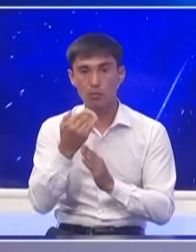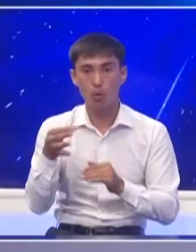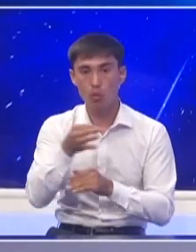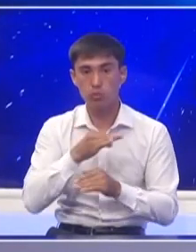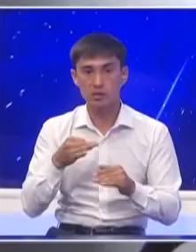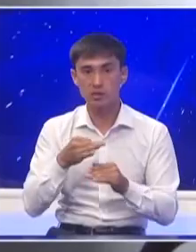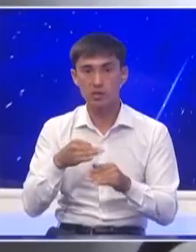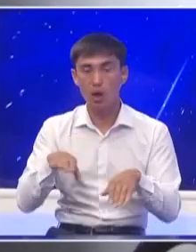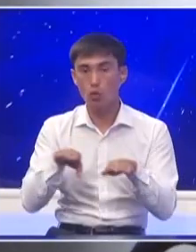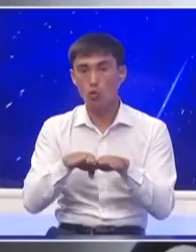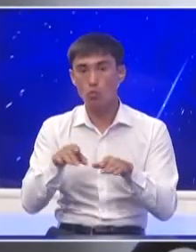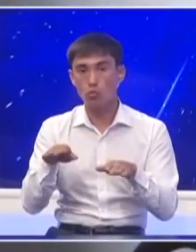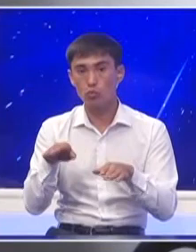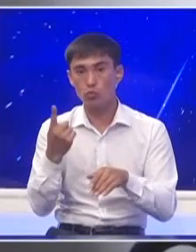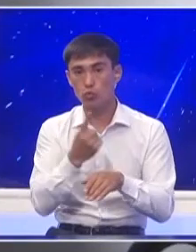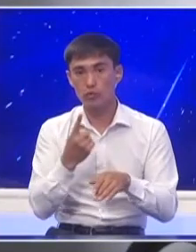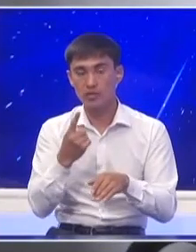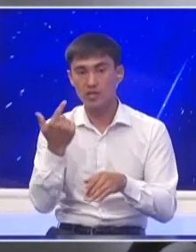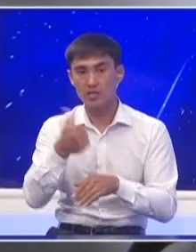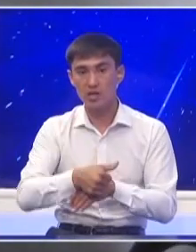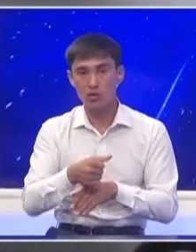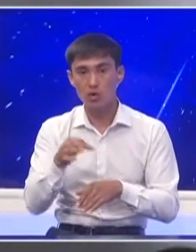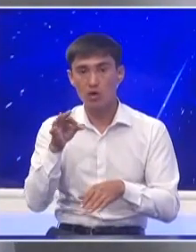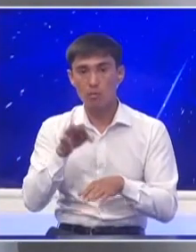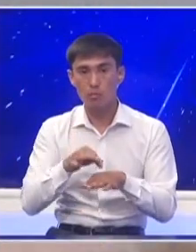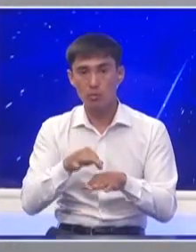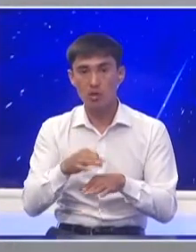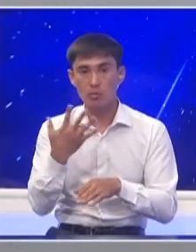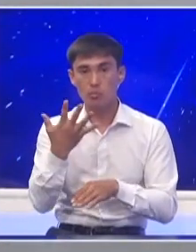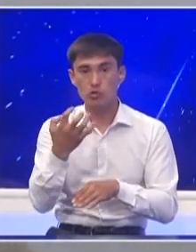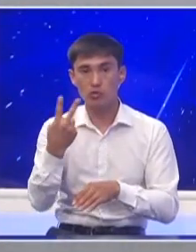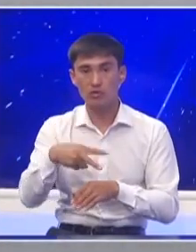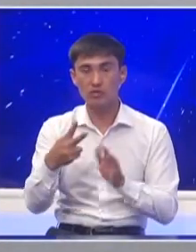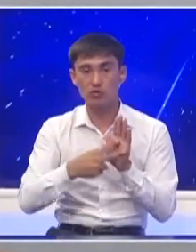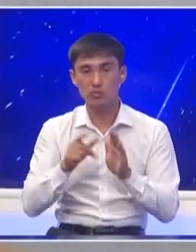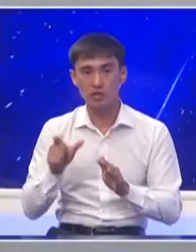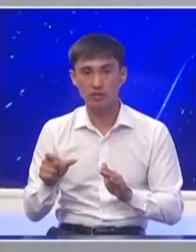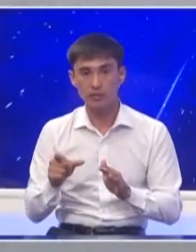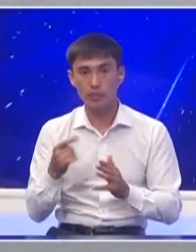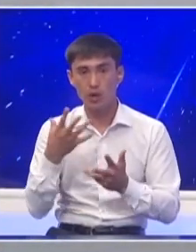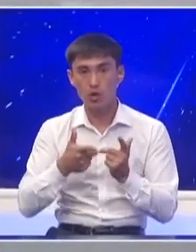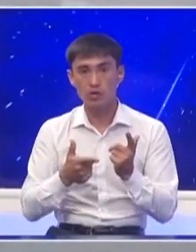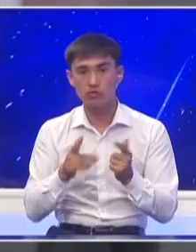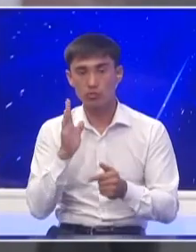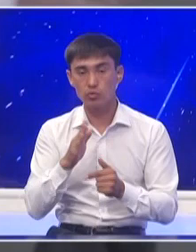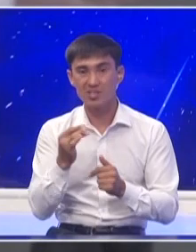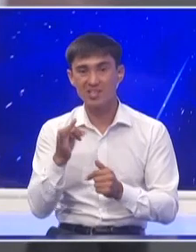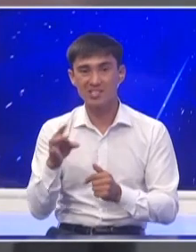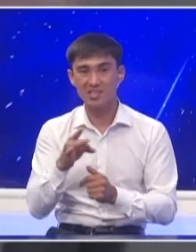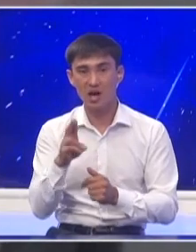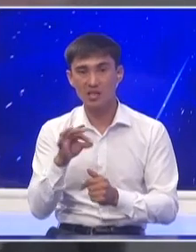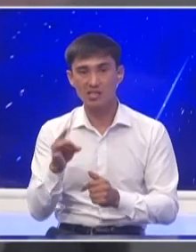области находятся на одном уровне. За неделю в регионе заболело 528 человек. Наибольшее количество приходится на